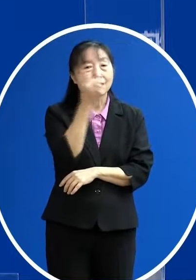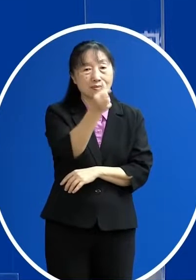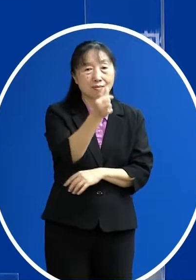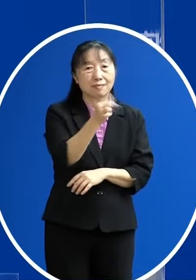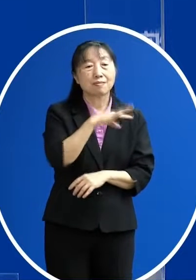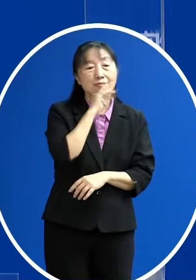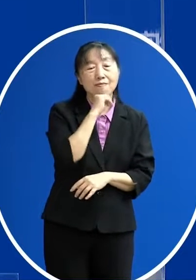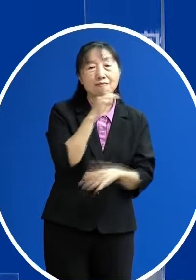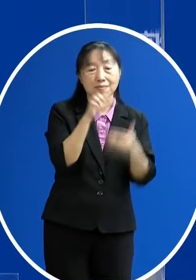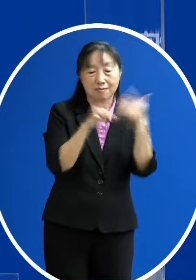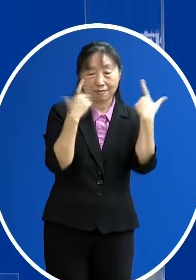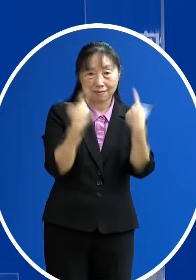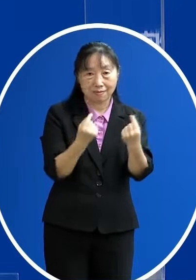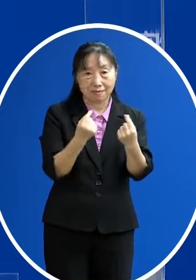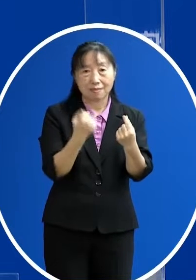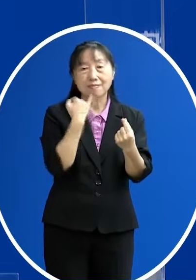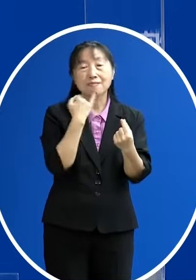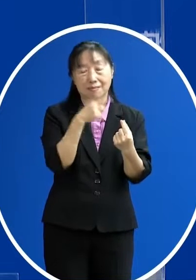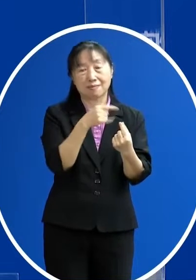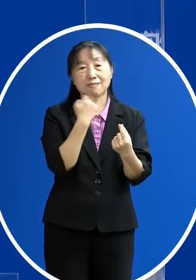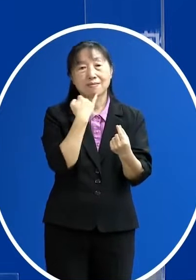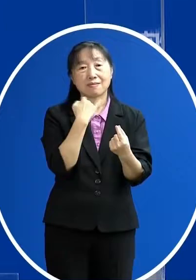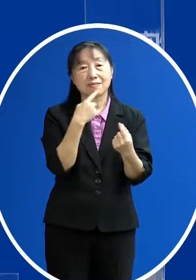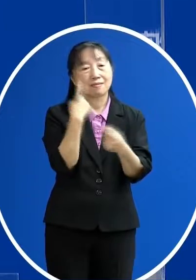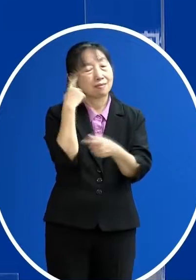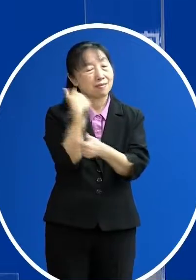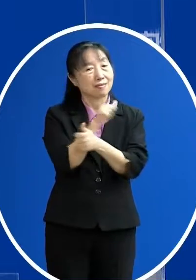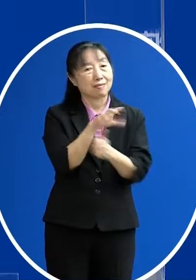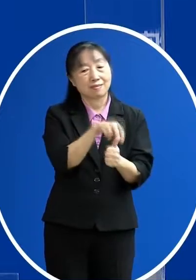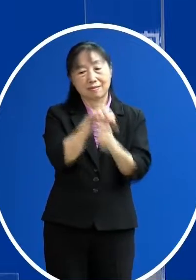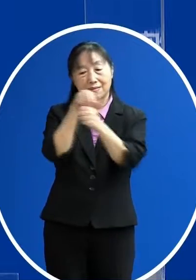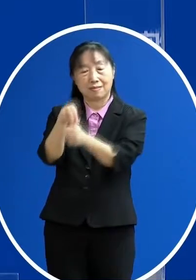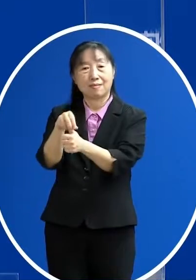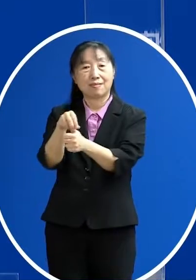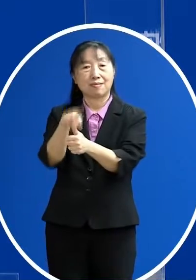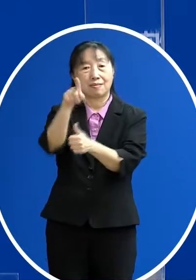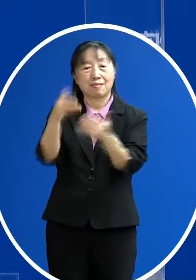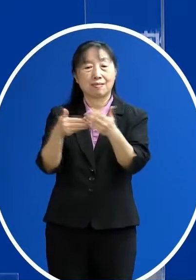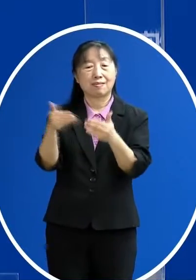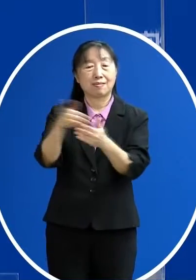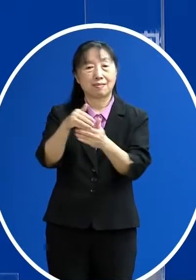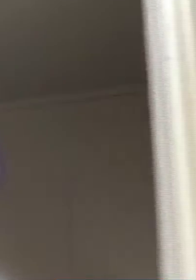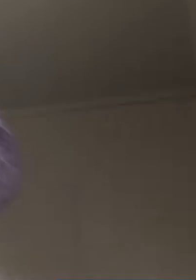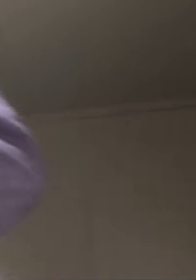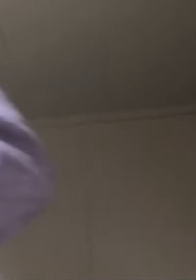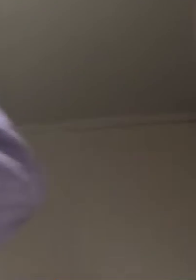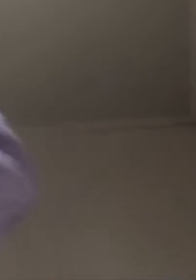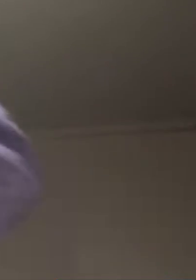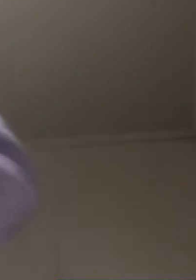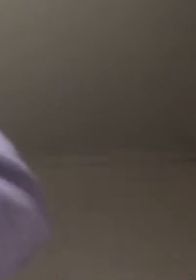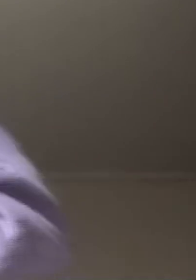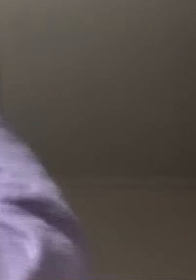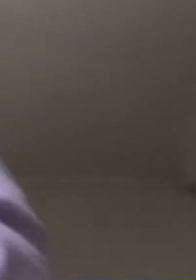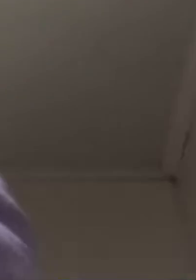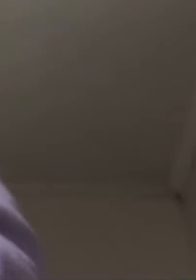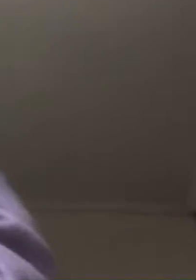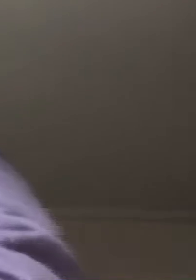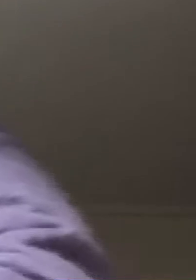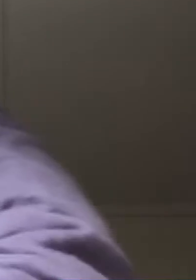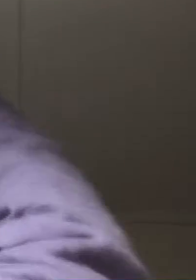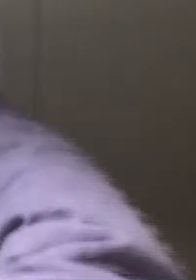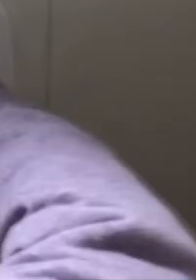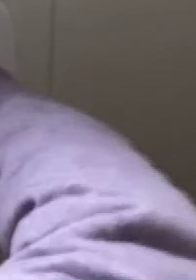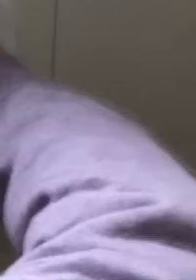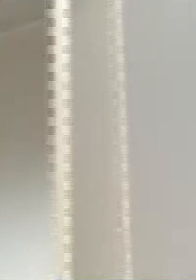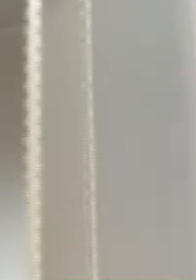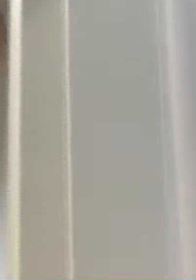个年龄条件的话，他们也考虑说会把他也送到这个他们的加强版防疫旅馆去。 全部都换新的哦，静音强